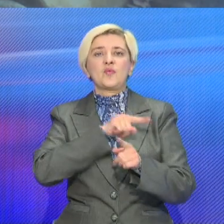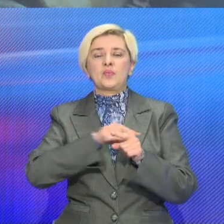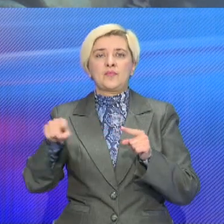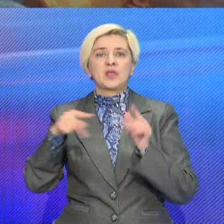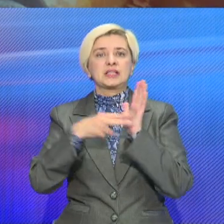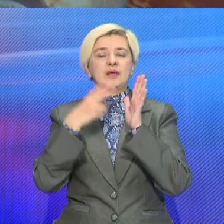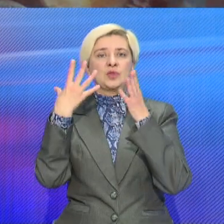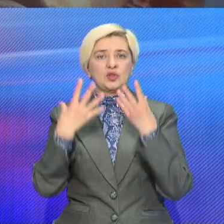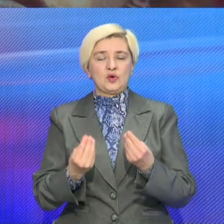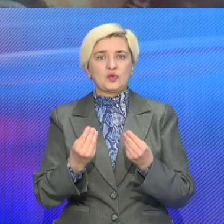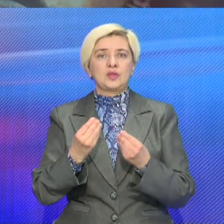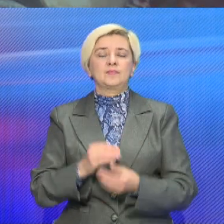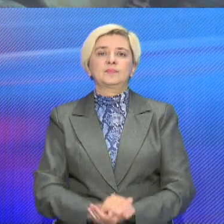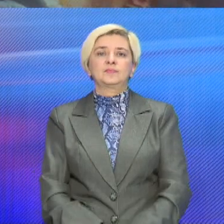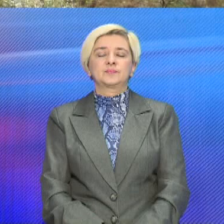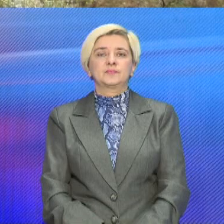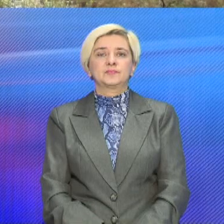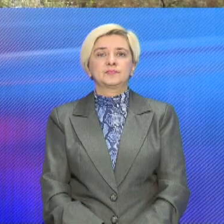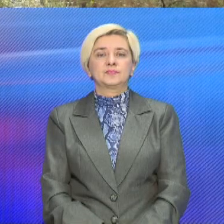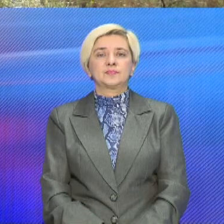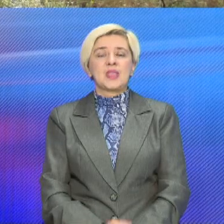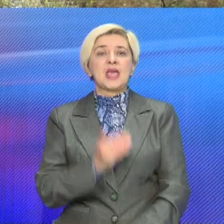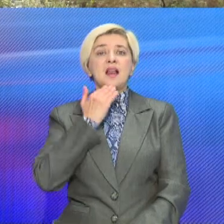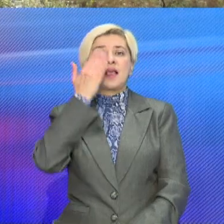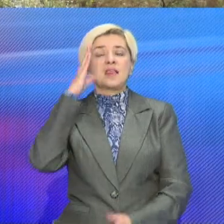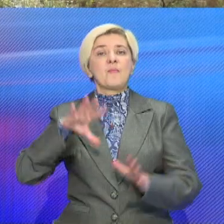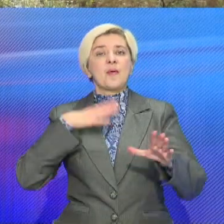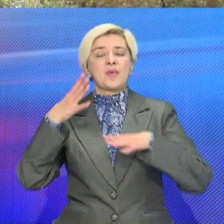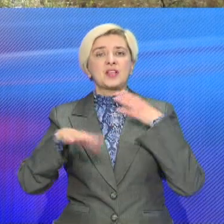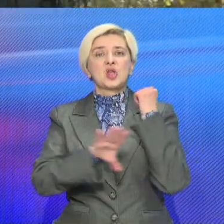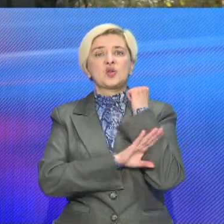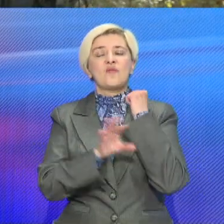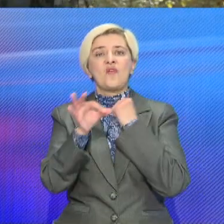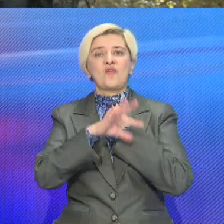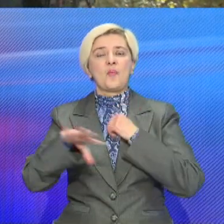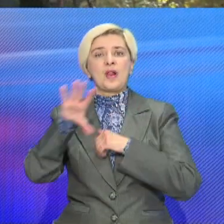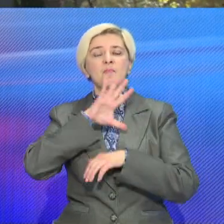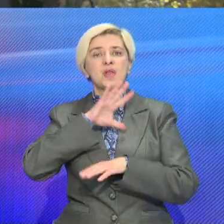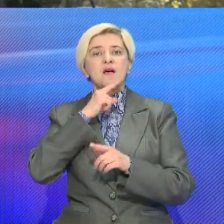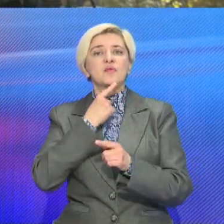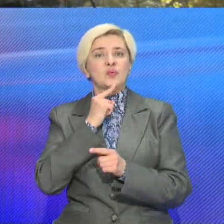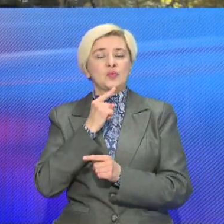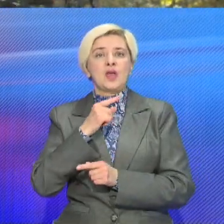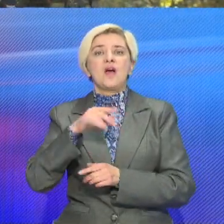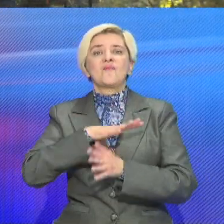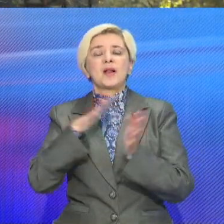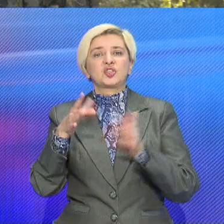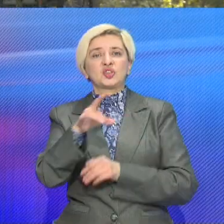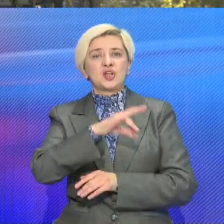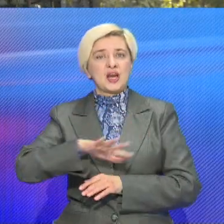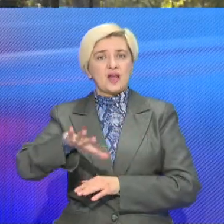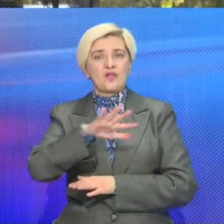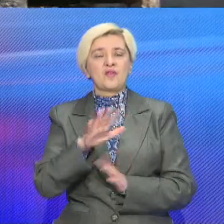Юлія Юхневич розкаже. Летом нарыхтовать дровы у регионе было проблематично. У большинства районов долгий